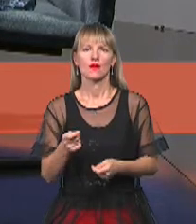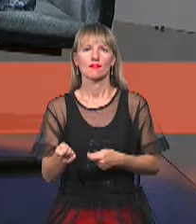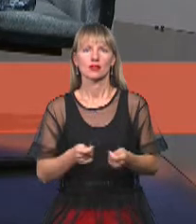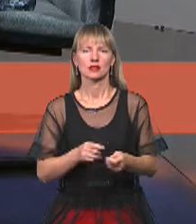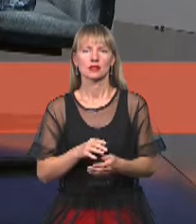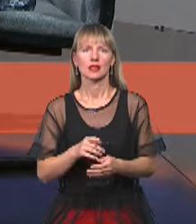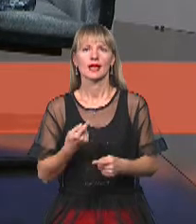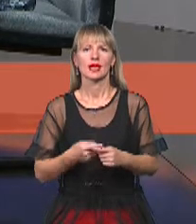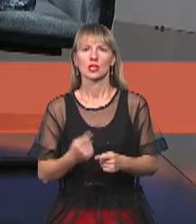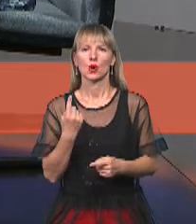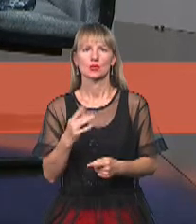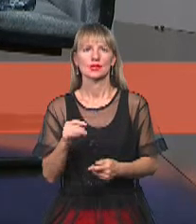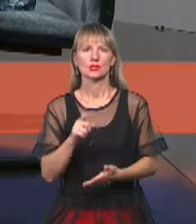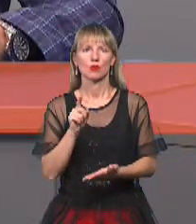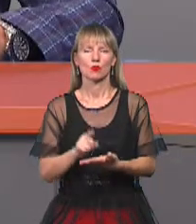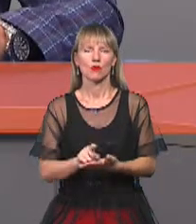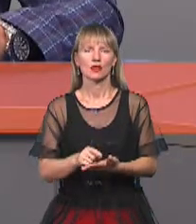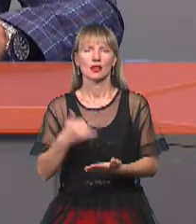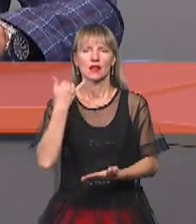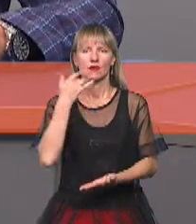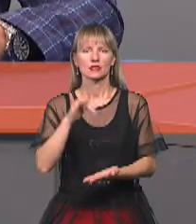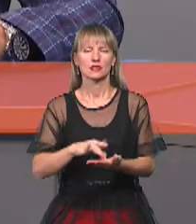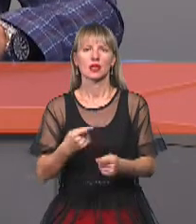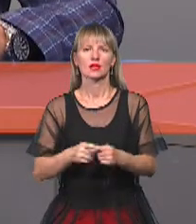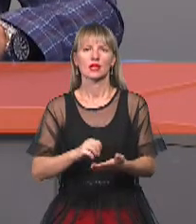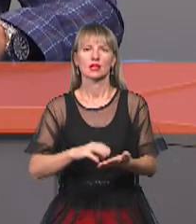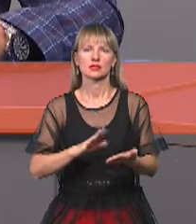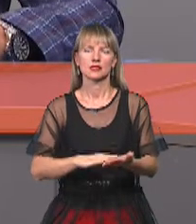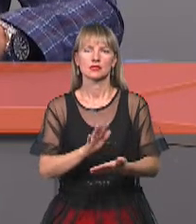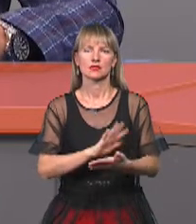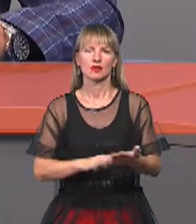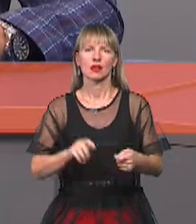із обов'язків контакт-центру. Да? По-перше, це реєстрація звернень, це